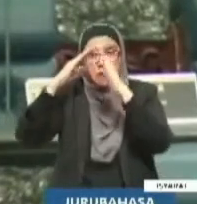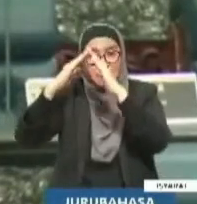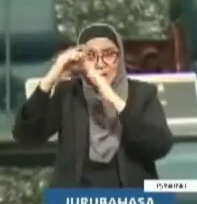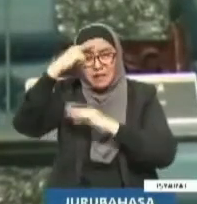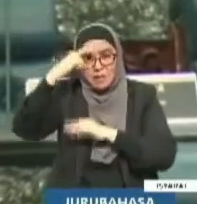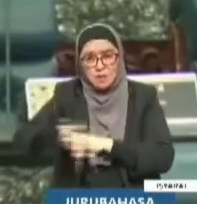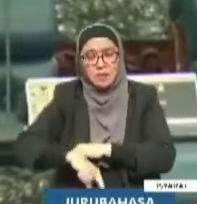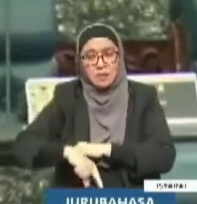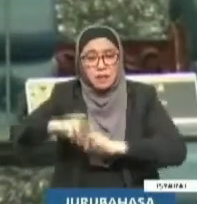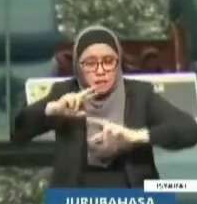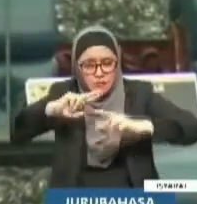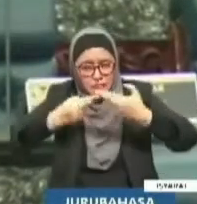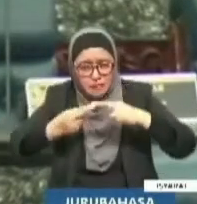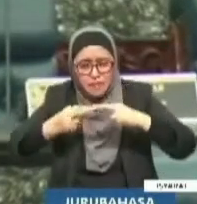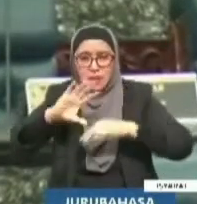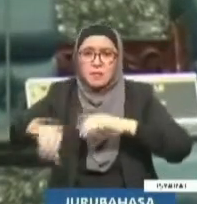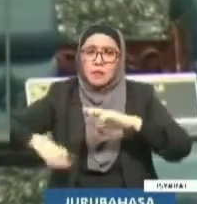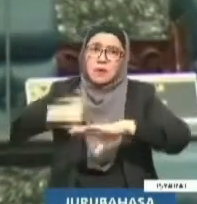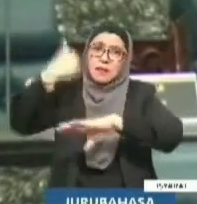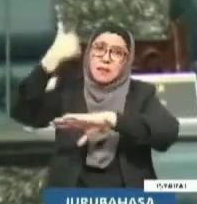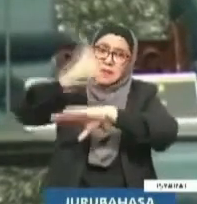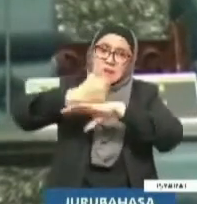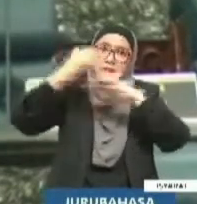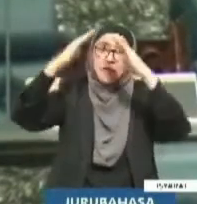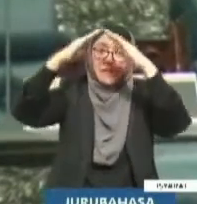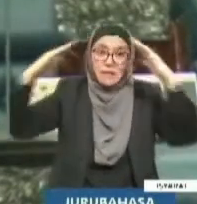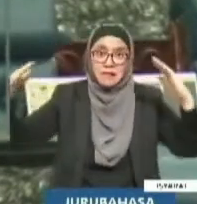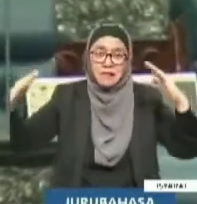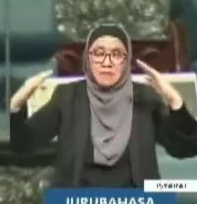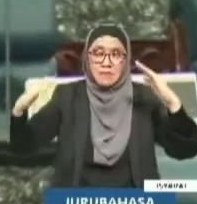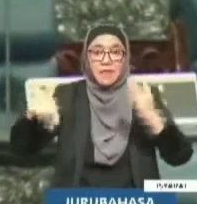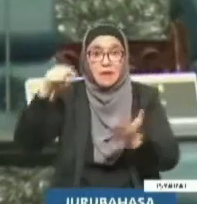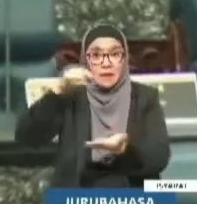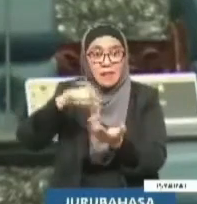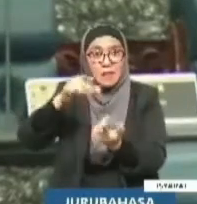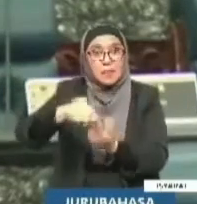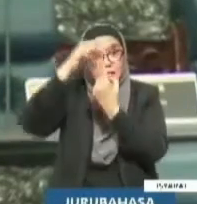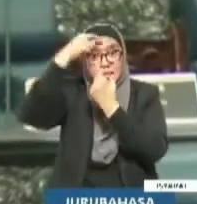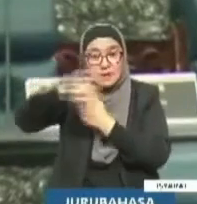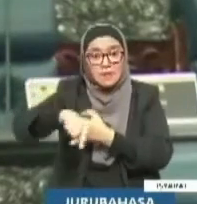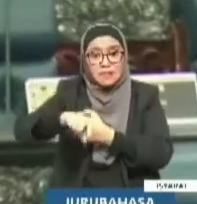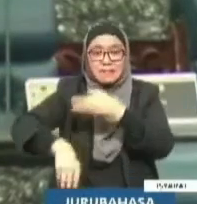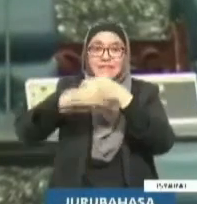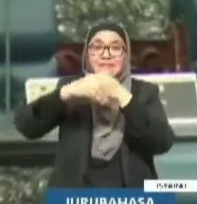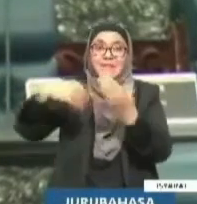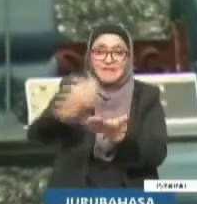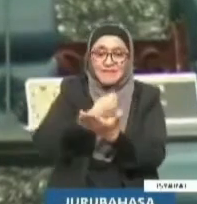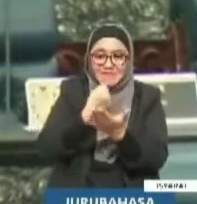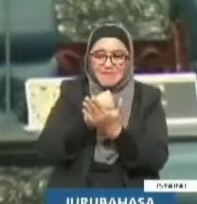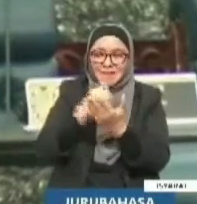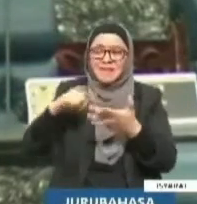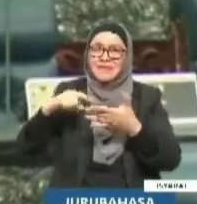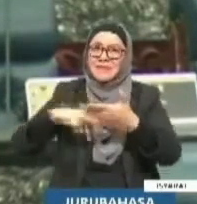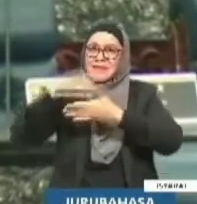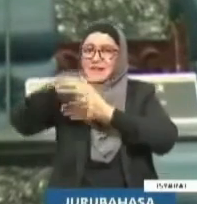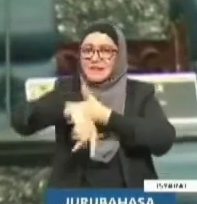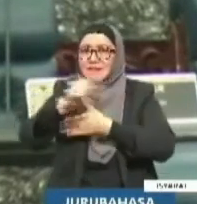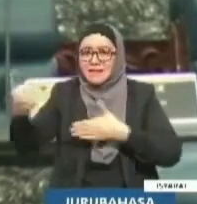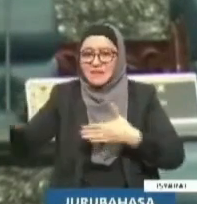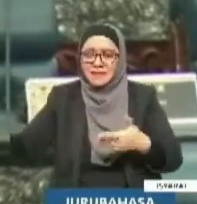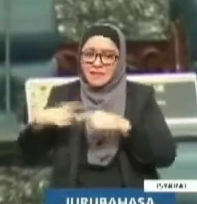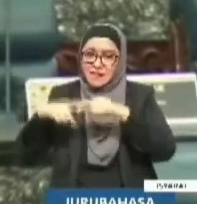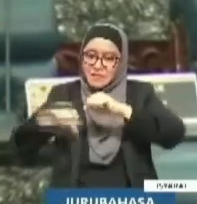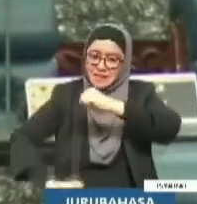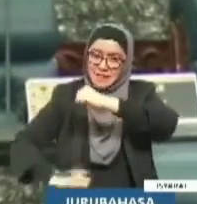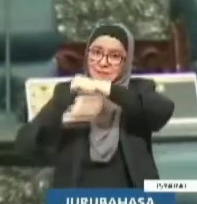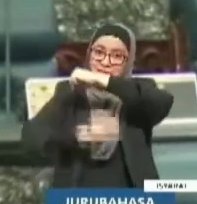membaiki ataupun membina rumah. Program ini khusus untuk meningkat pendapatan. Ada program-program lain yang diteruskan, termasuklah program